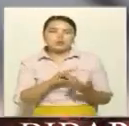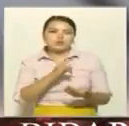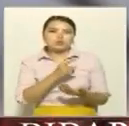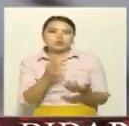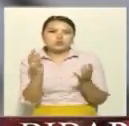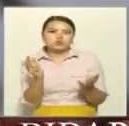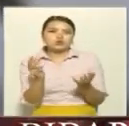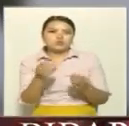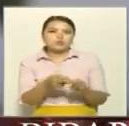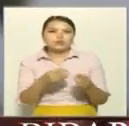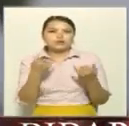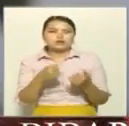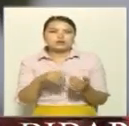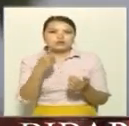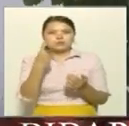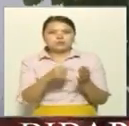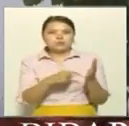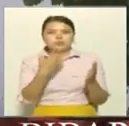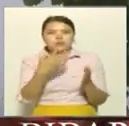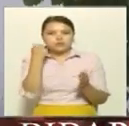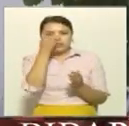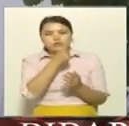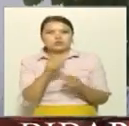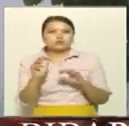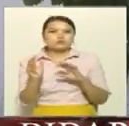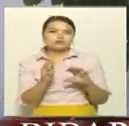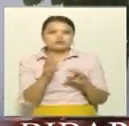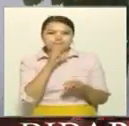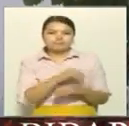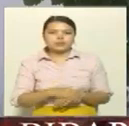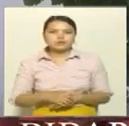ребенком она сможет в течение 1,5 лет.